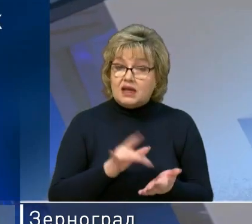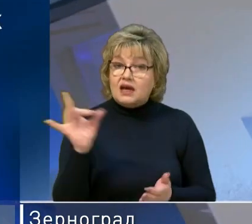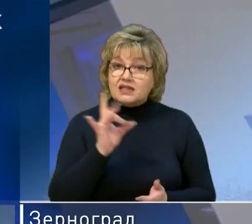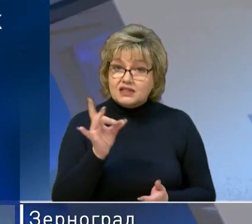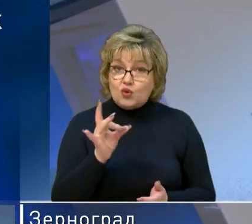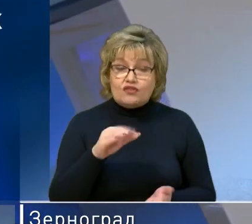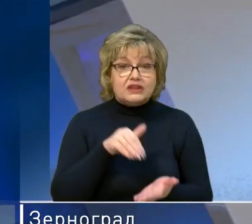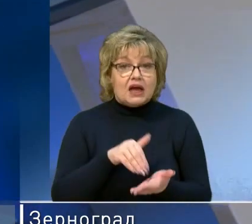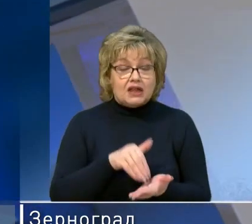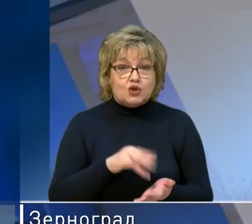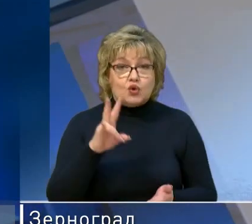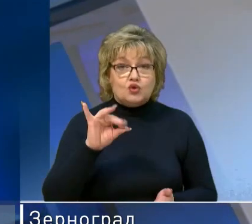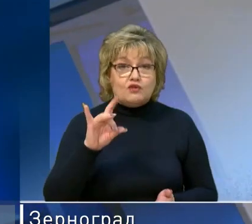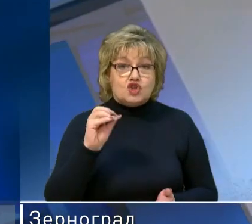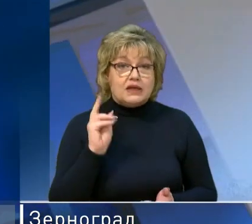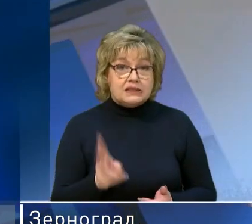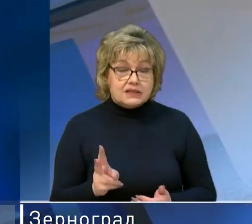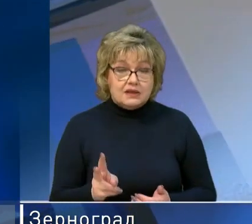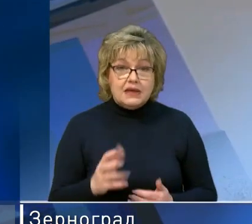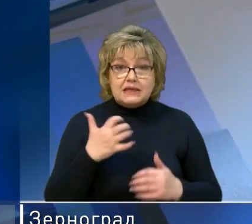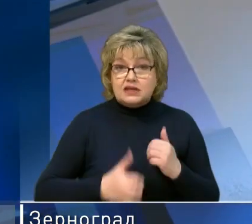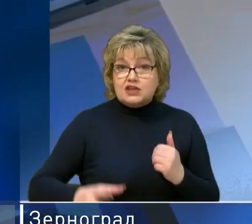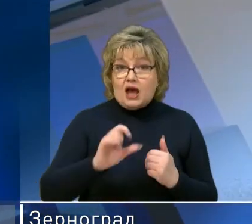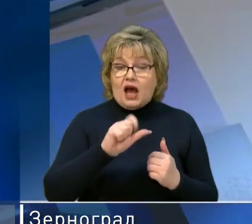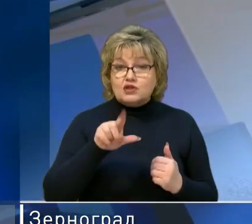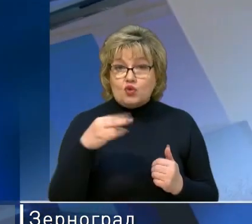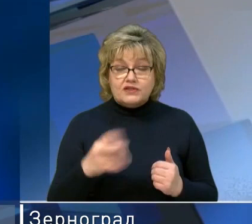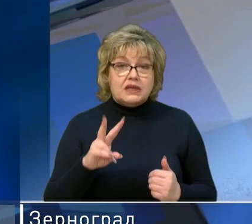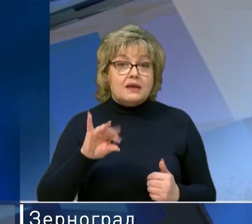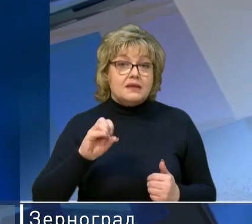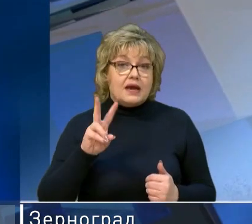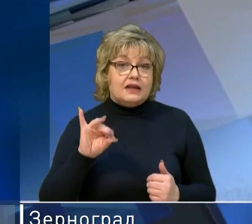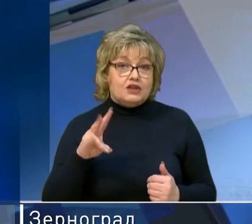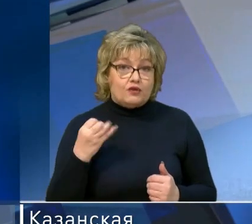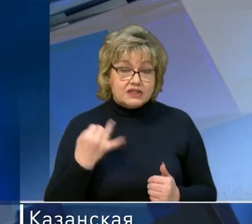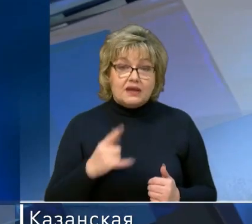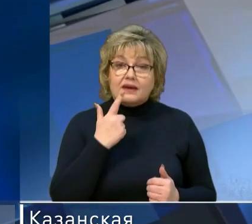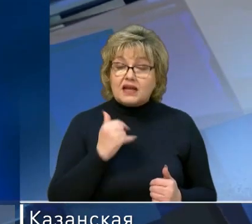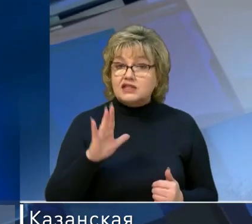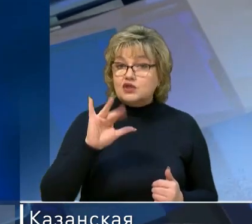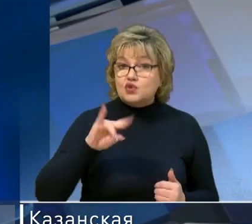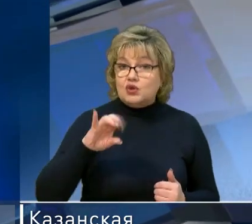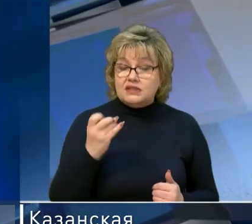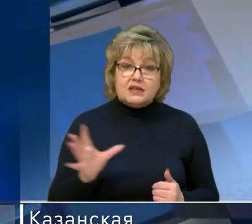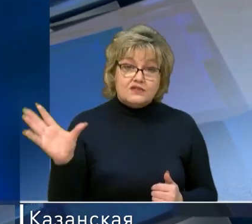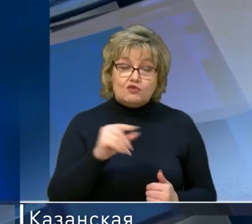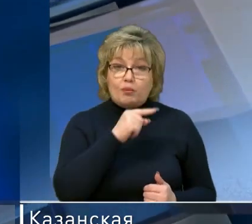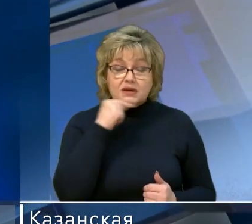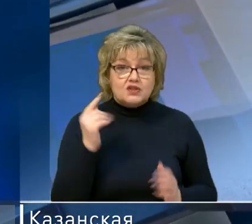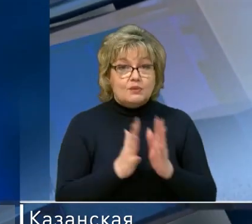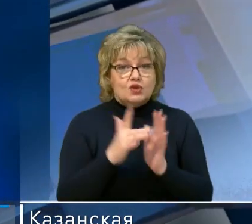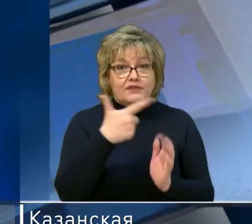Ростов-на-Дону, Таганрог, Новошахтинск. Среди районов – Азовский, Неклиновский и Красносулинский. Всего же по России больше